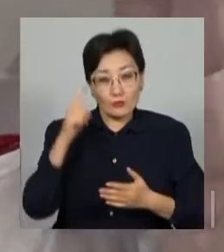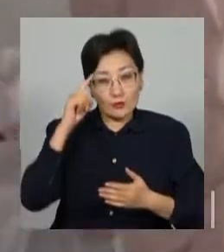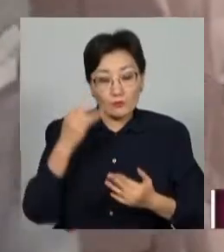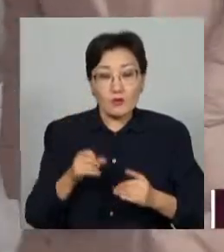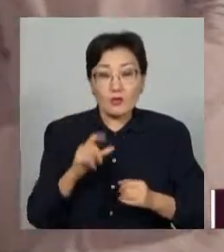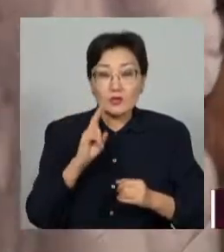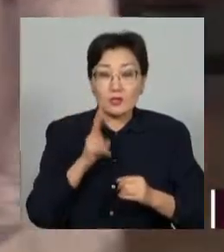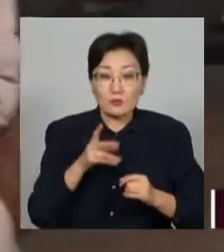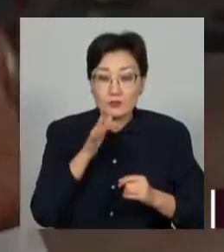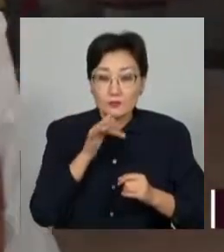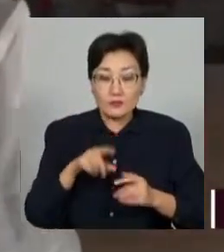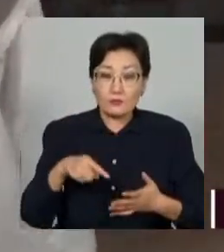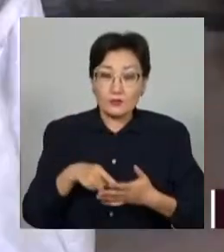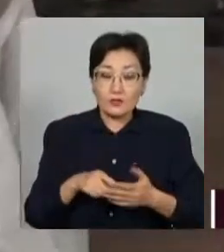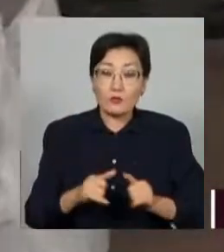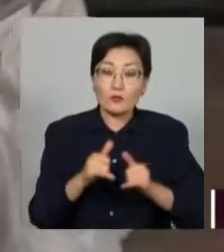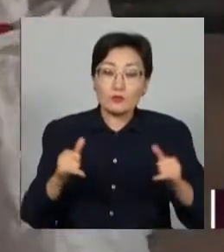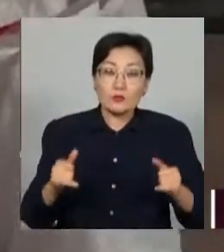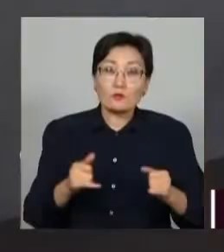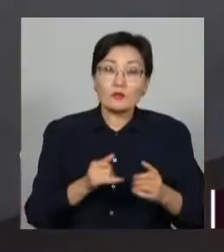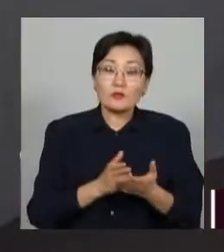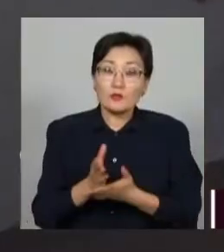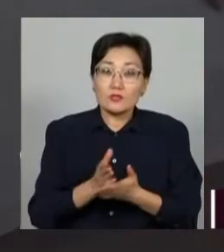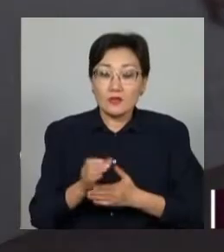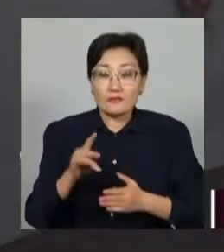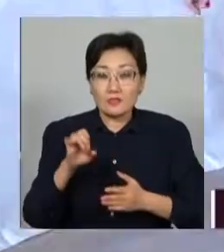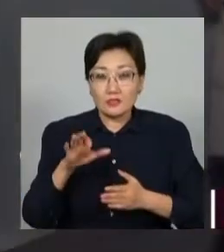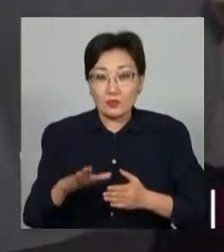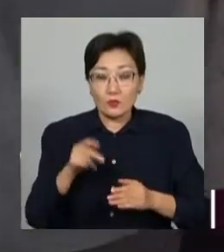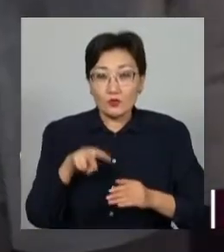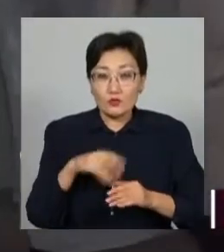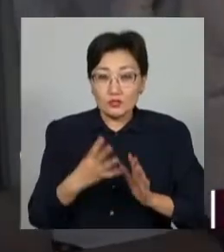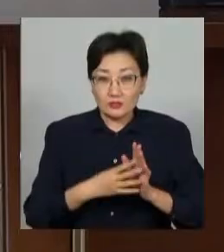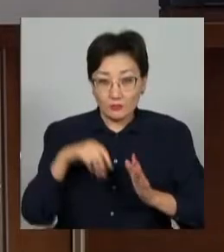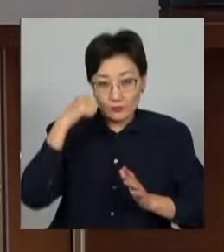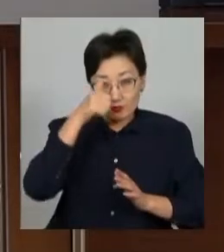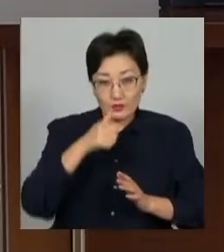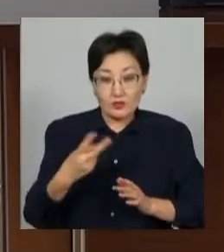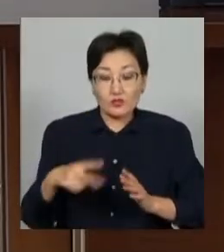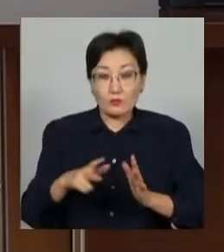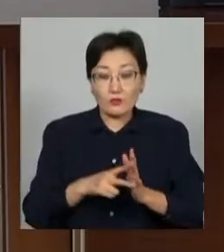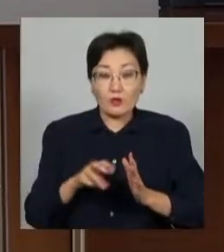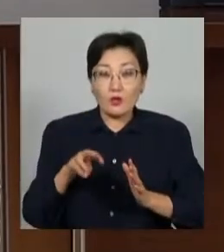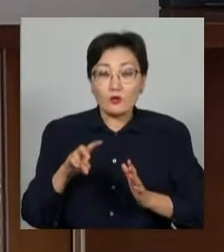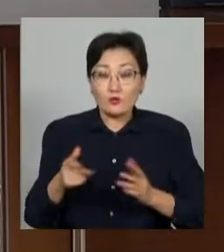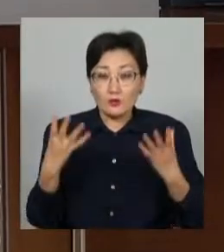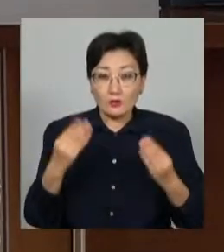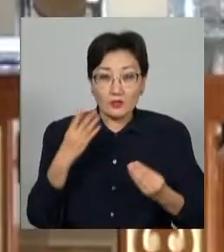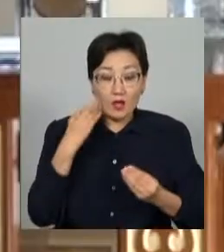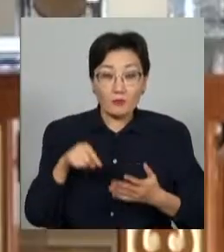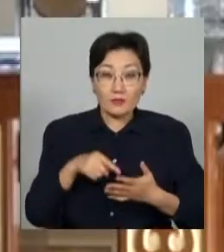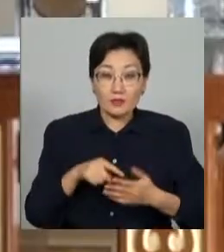Ал 2,5 жыл уақыт Алматы қаласын басқарған Бақытжан Сағынтаев президент жарлығымен басқа жұмысқа ауысуына байланысты бүгін қызметінен